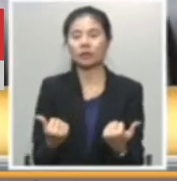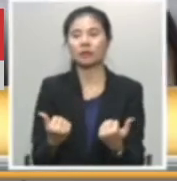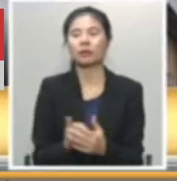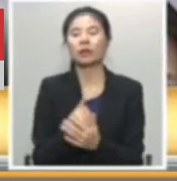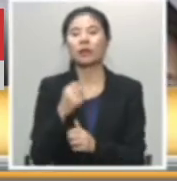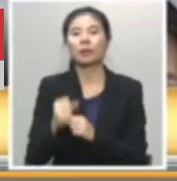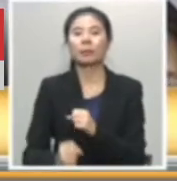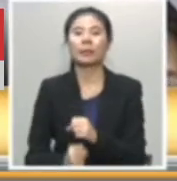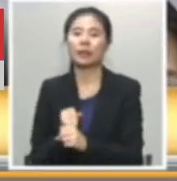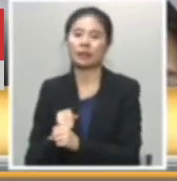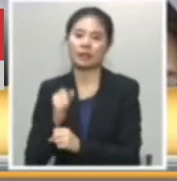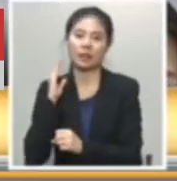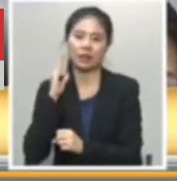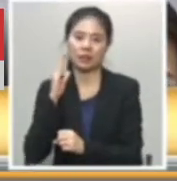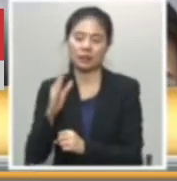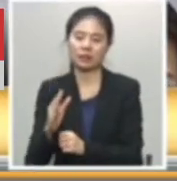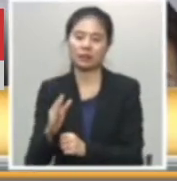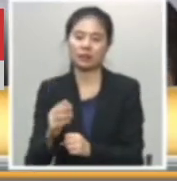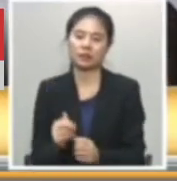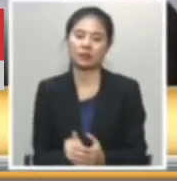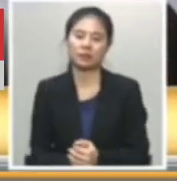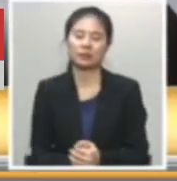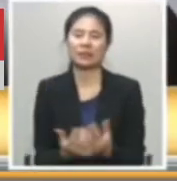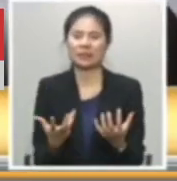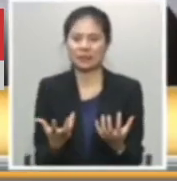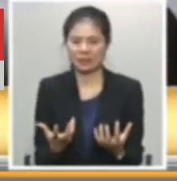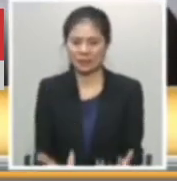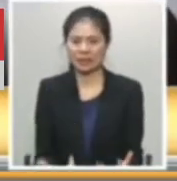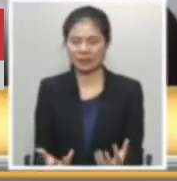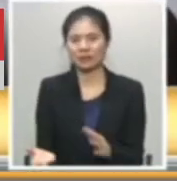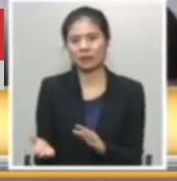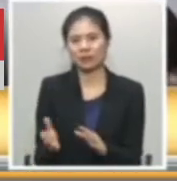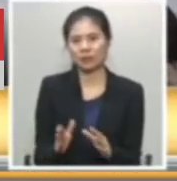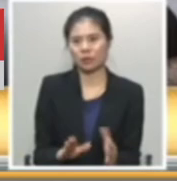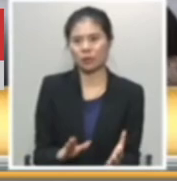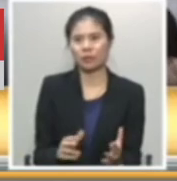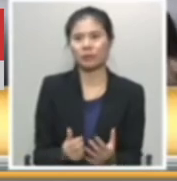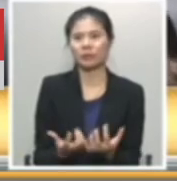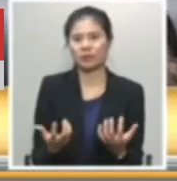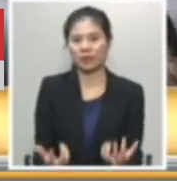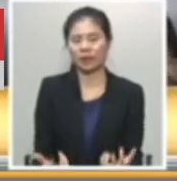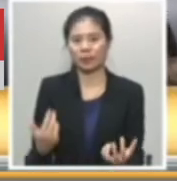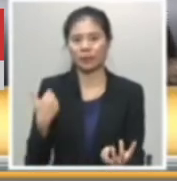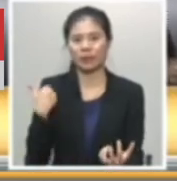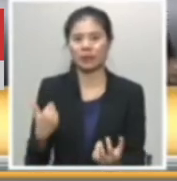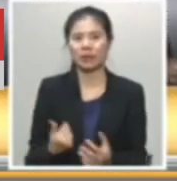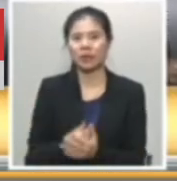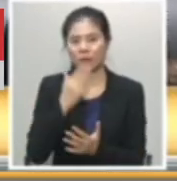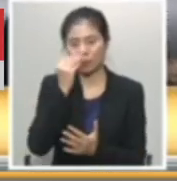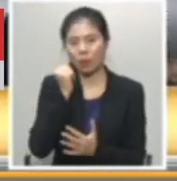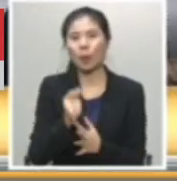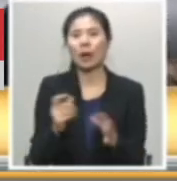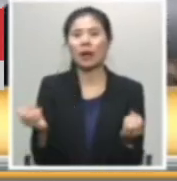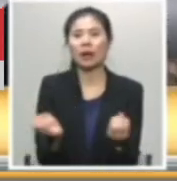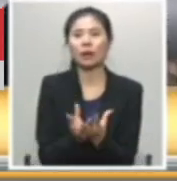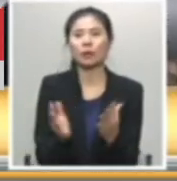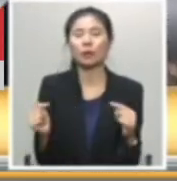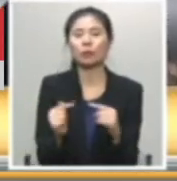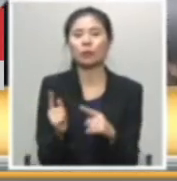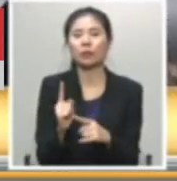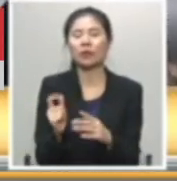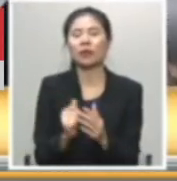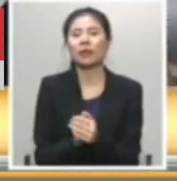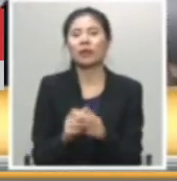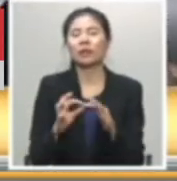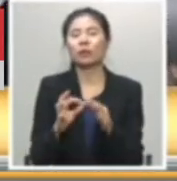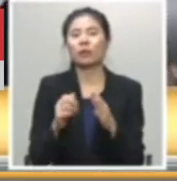หน้ามันจะหนักเข้าขั้นสาหัสครับเพราะผลกระทบจากสงคราม